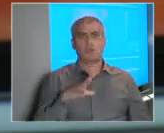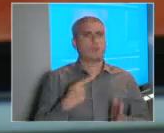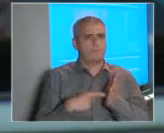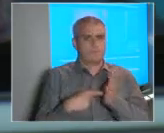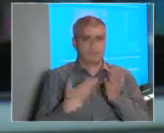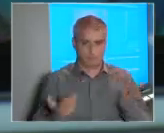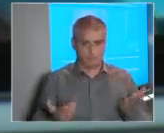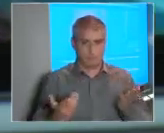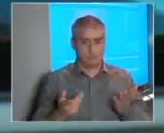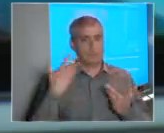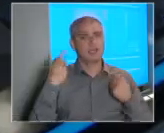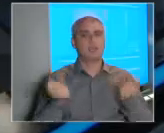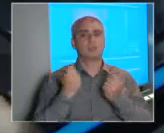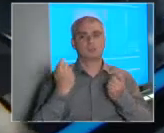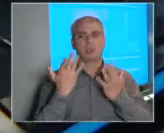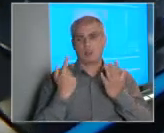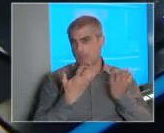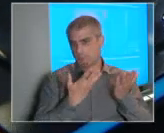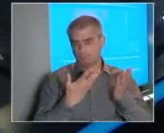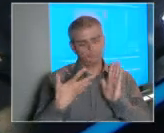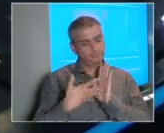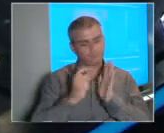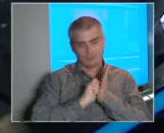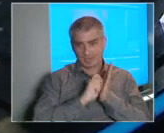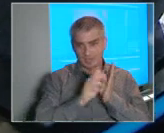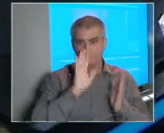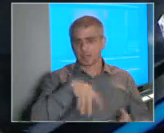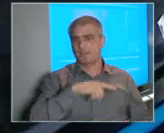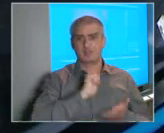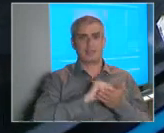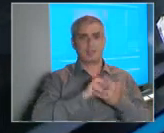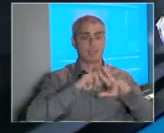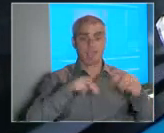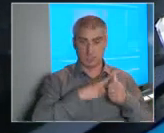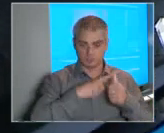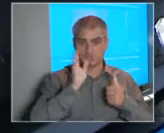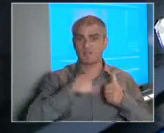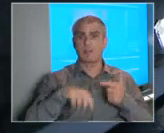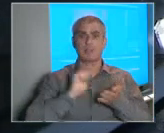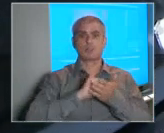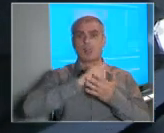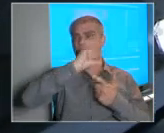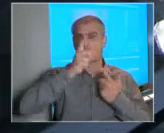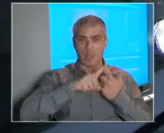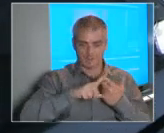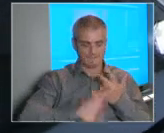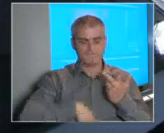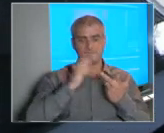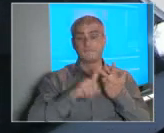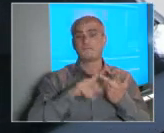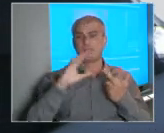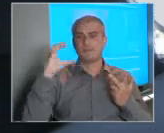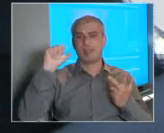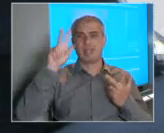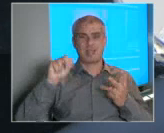בכלל. התפרסמו כמה וכמה תחקירים גם בעיתון הארץ וגם במערי וגם